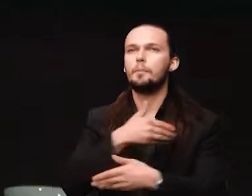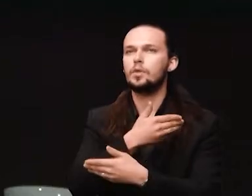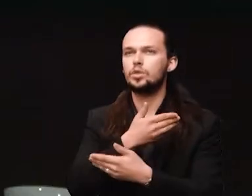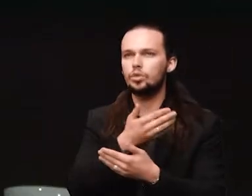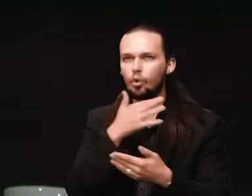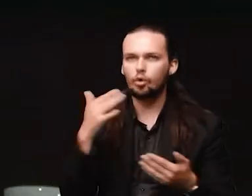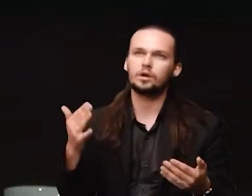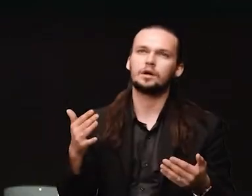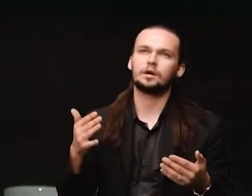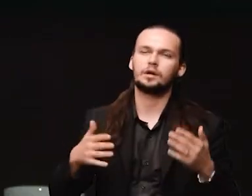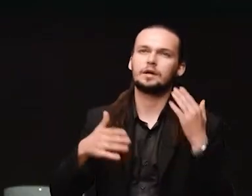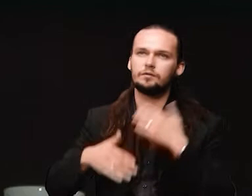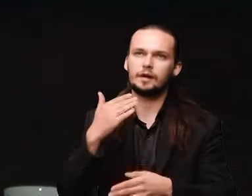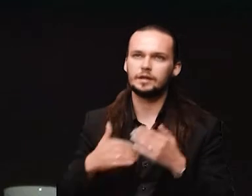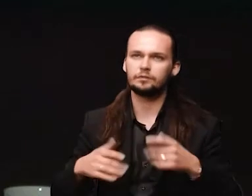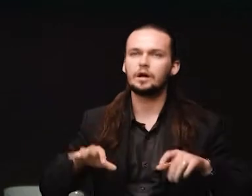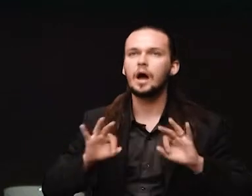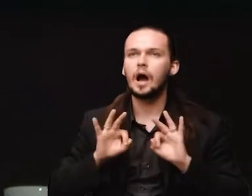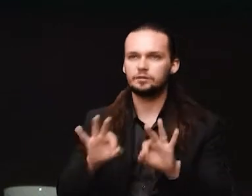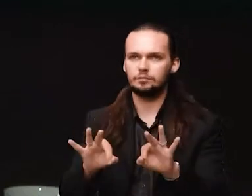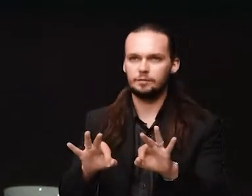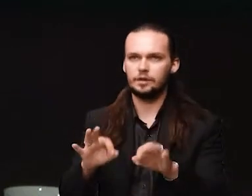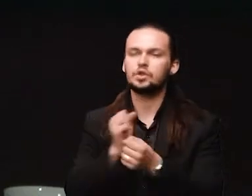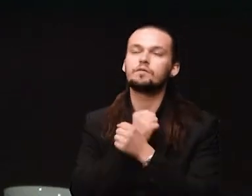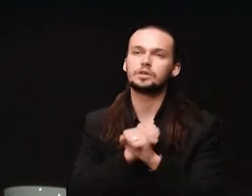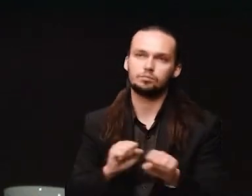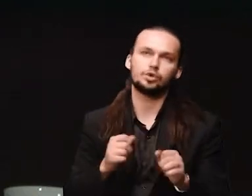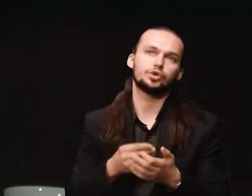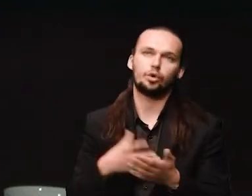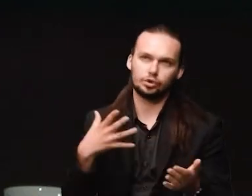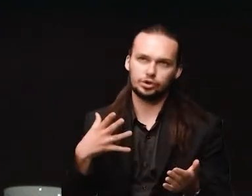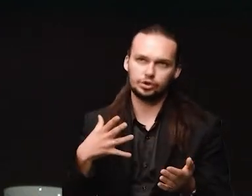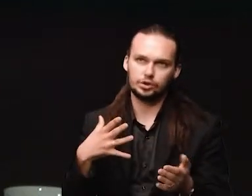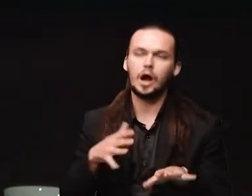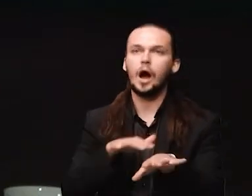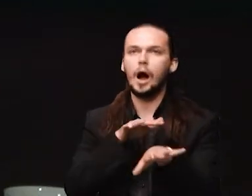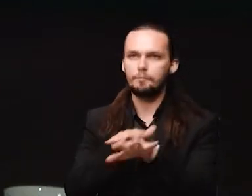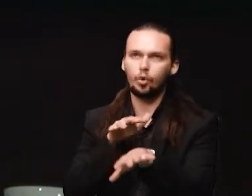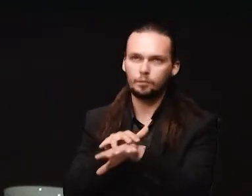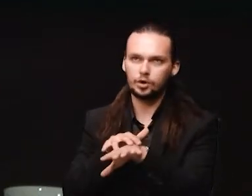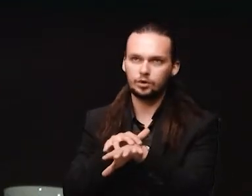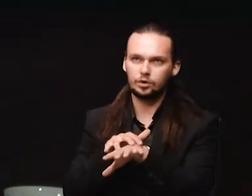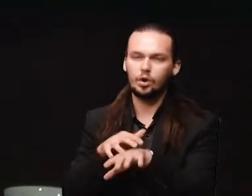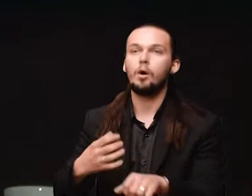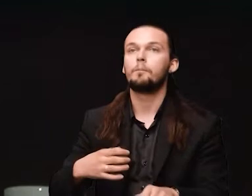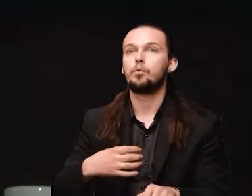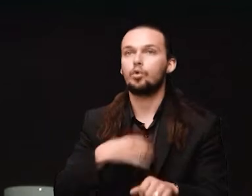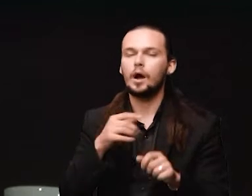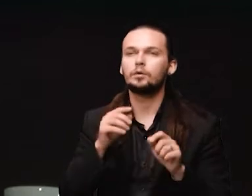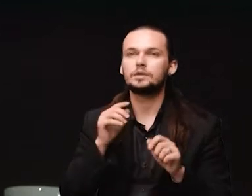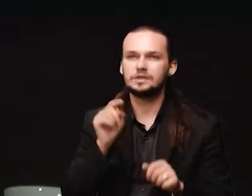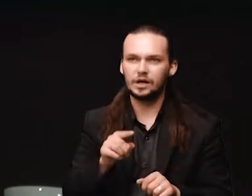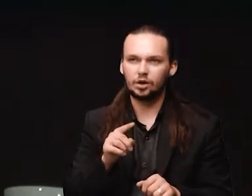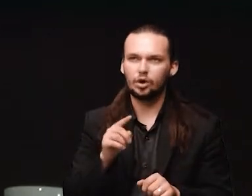Для многих людей с инвалидностью автомобиль по-прежнему остается непозволительной роскошью. А многочасовые пробки отпугивают даже